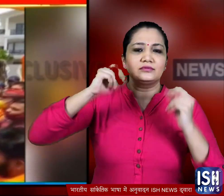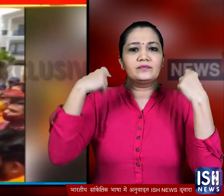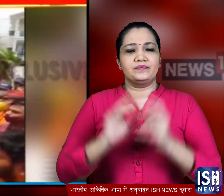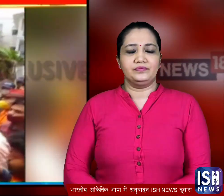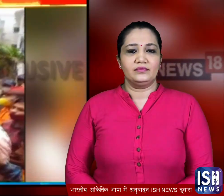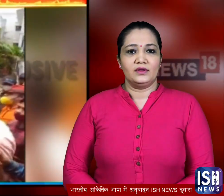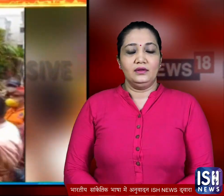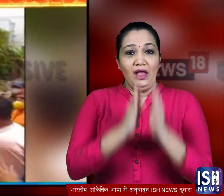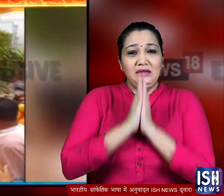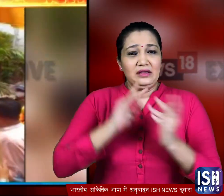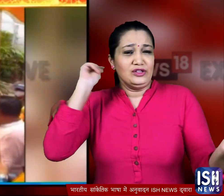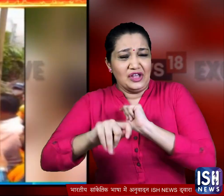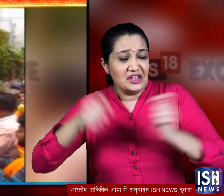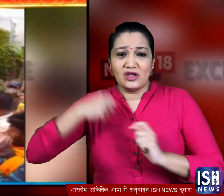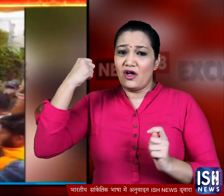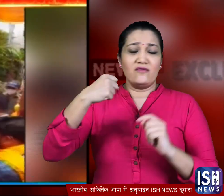लगे।